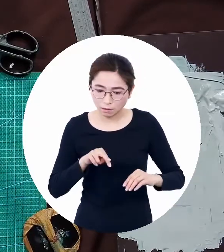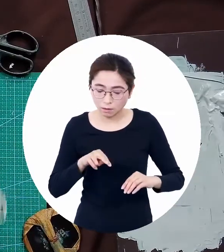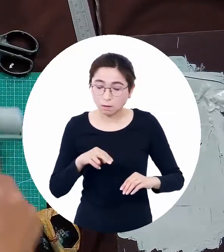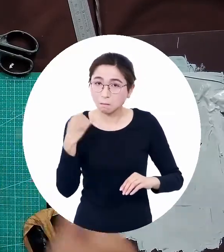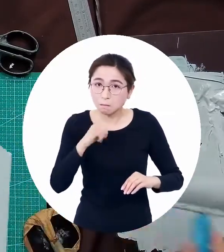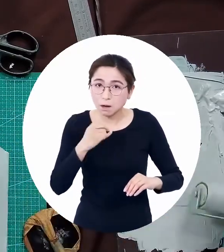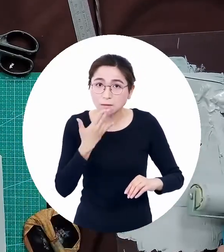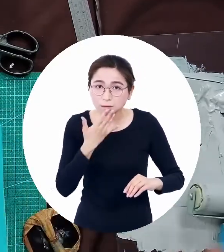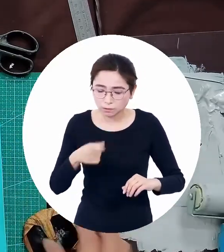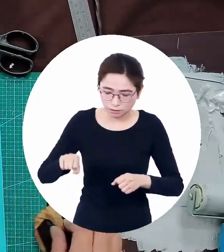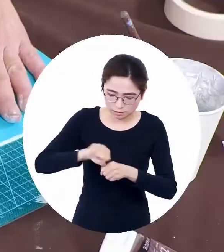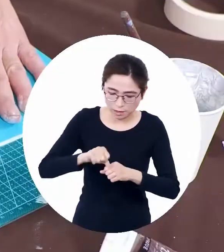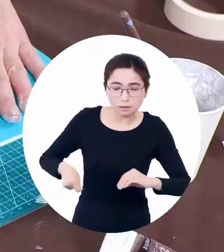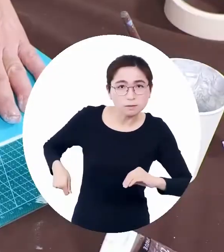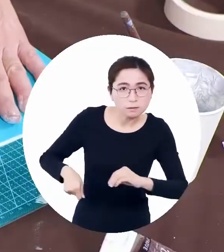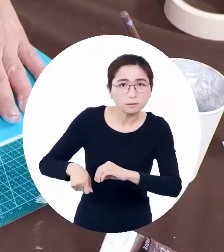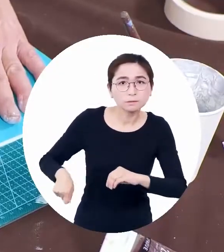咁你覺得唔夠墨，可以再落啲。